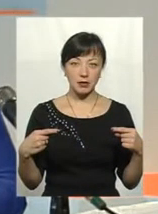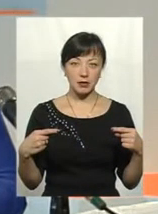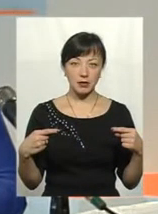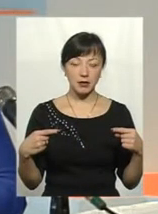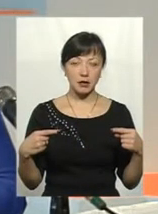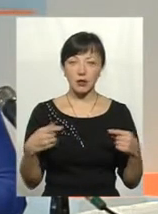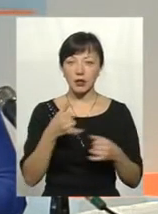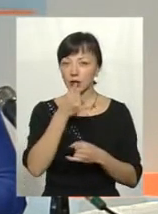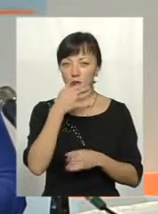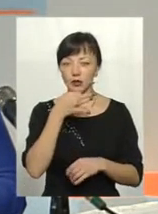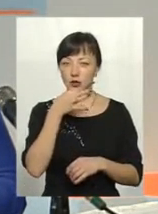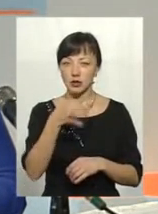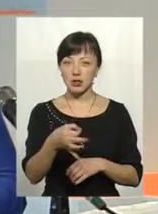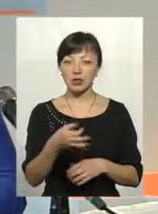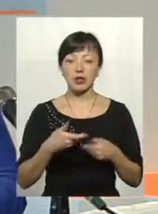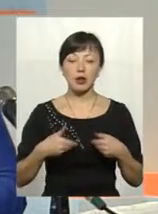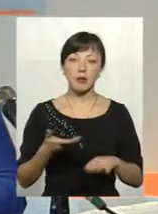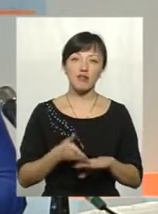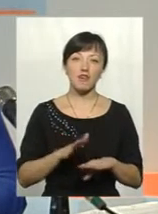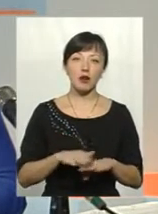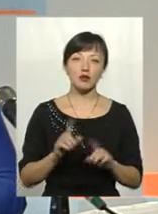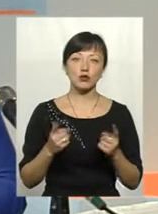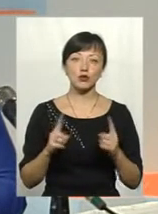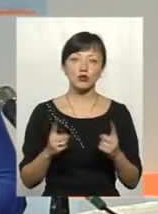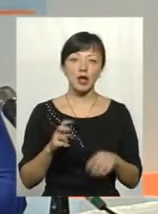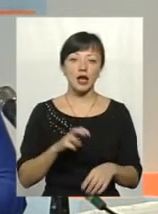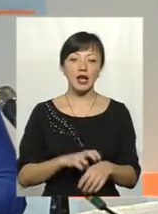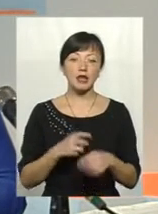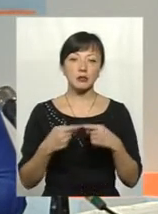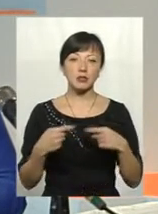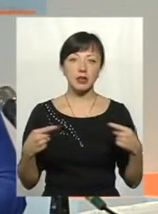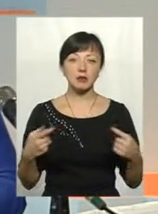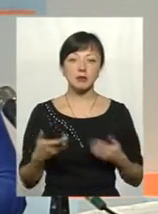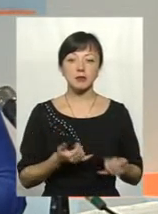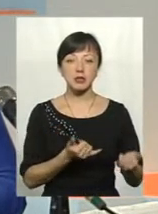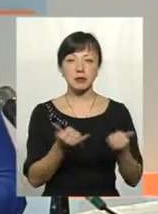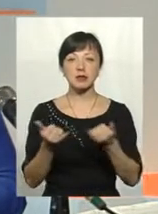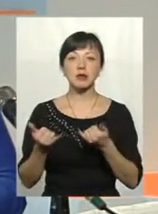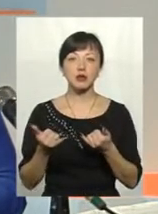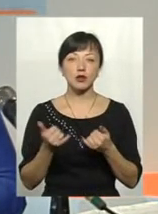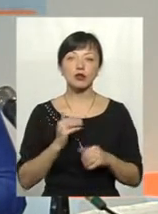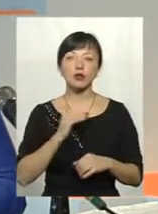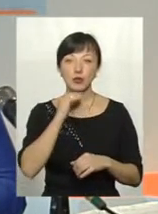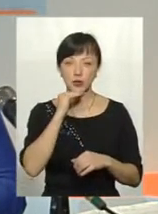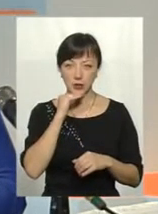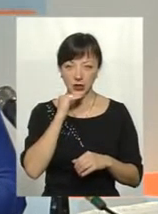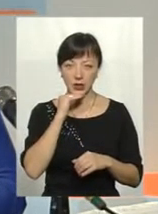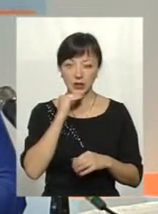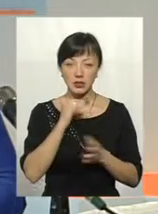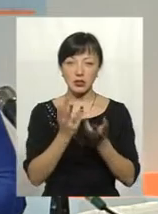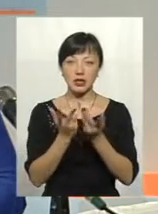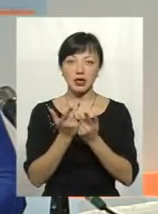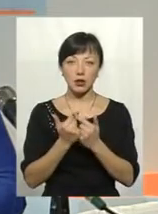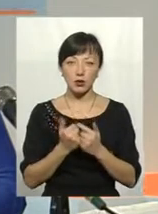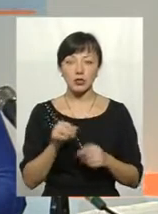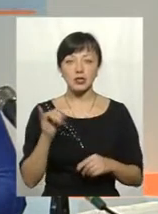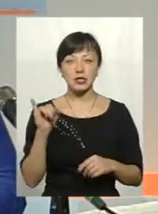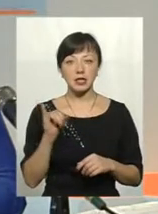не можемо сказати, що нам важко, тому що лікарськими засобами ми забезпечені в достатній кількості